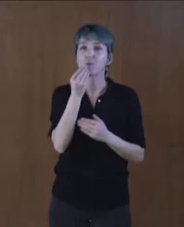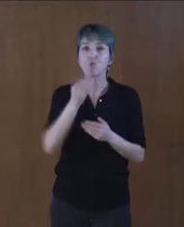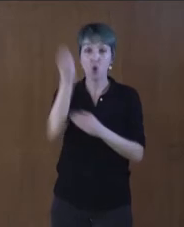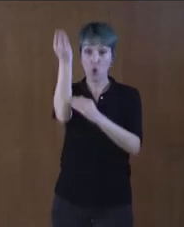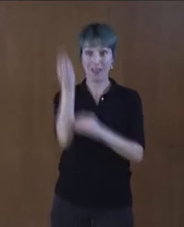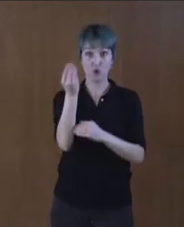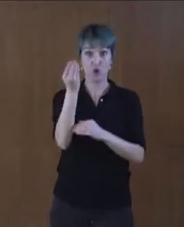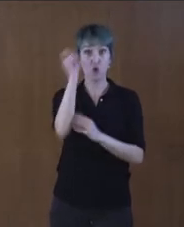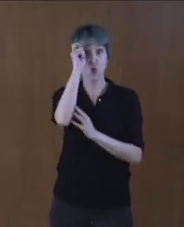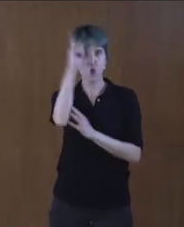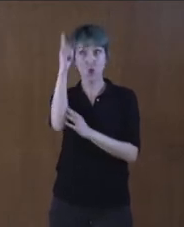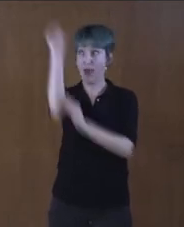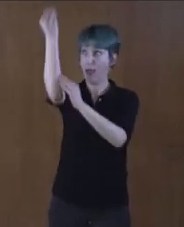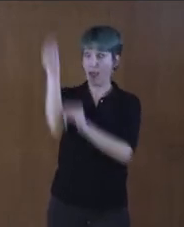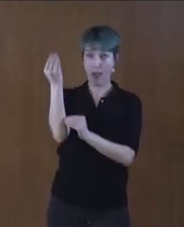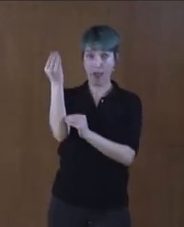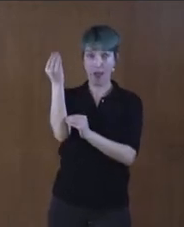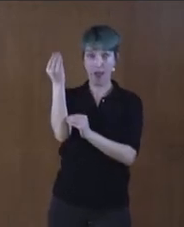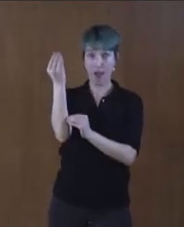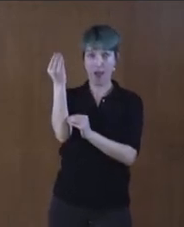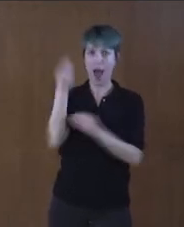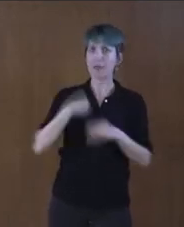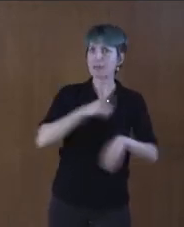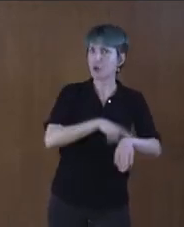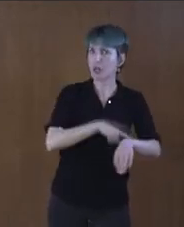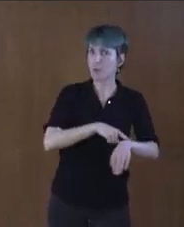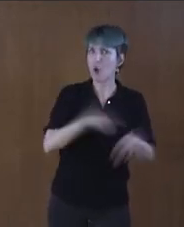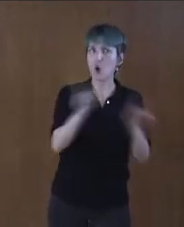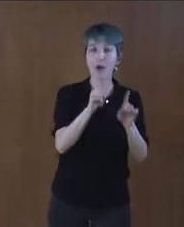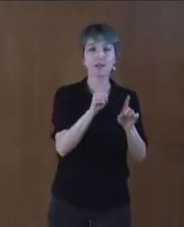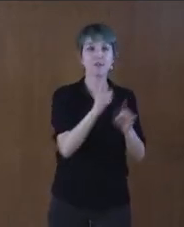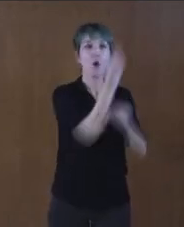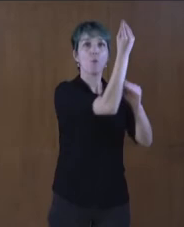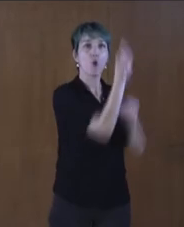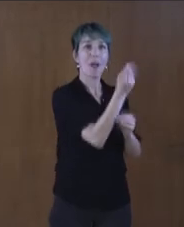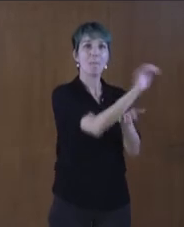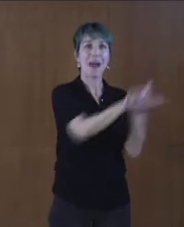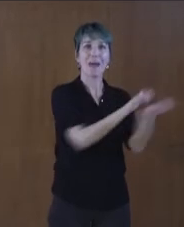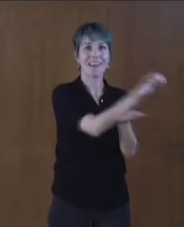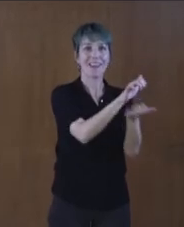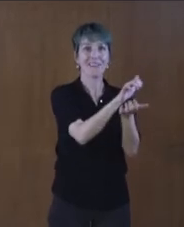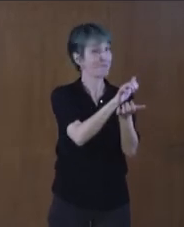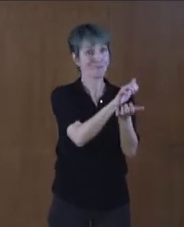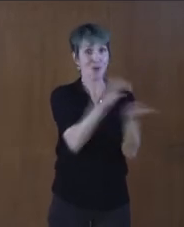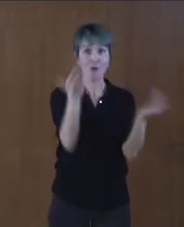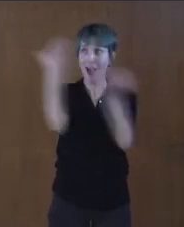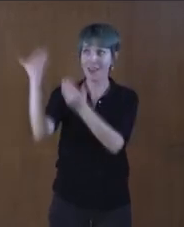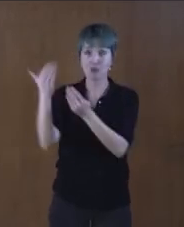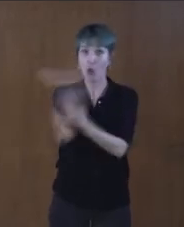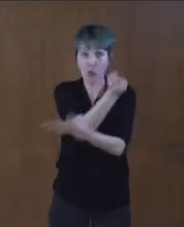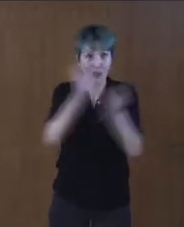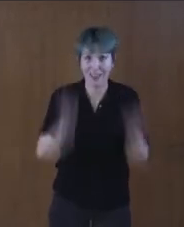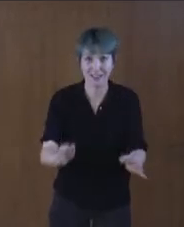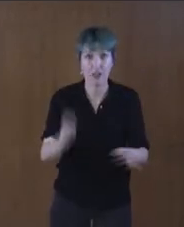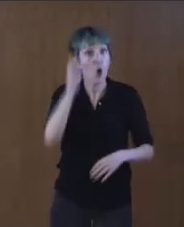cultura que no sigui al mateix temps un monument de la barbàrie. Doncs bé, efectivament, la